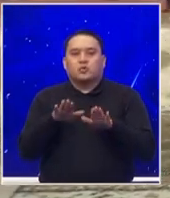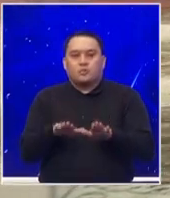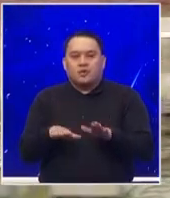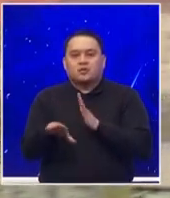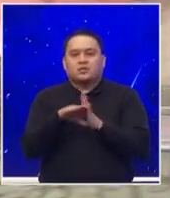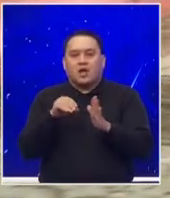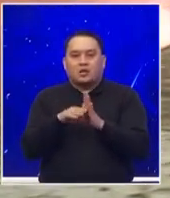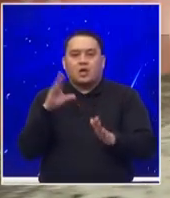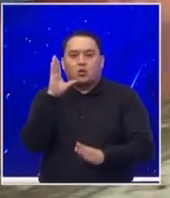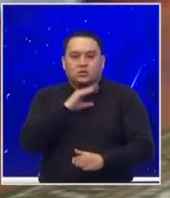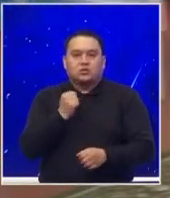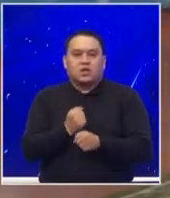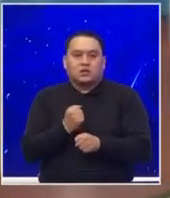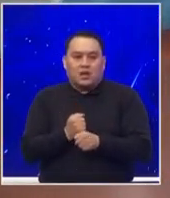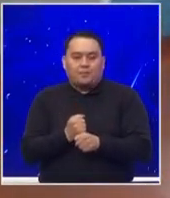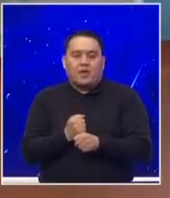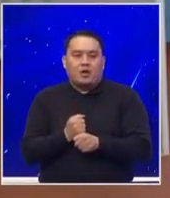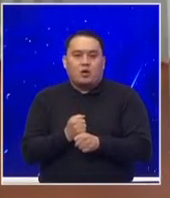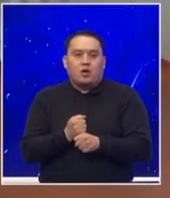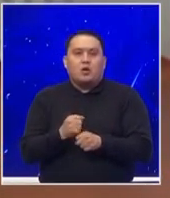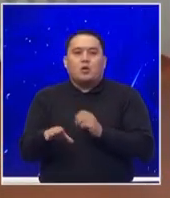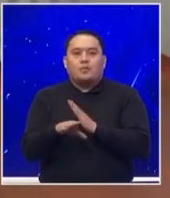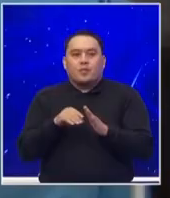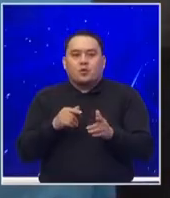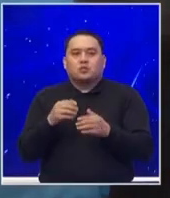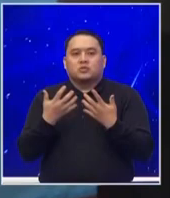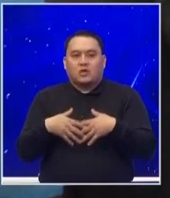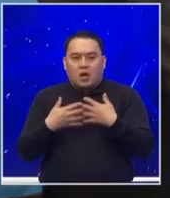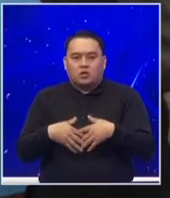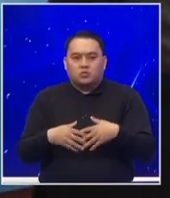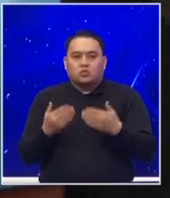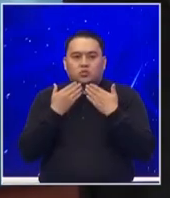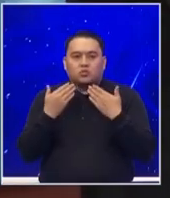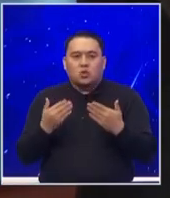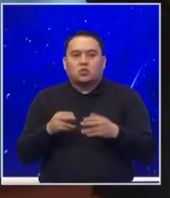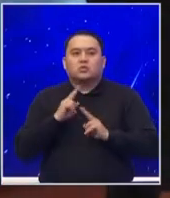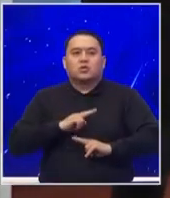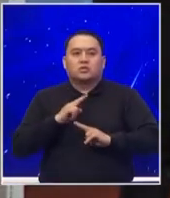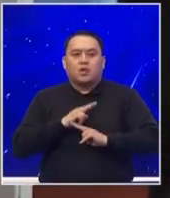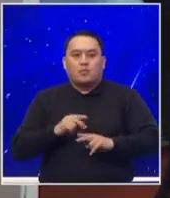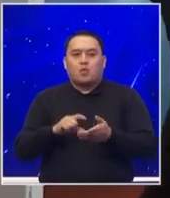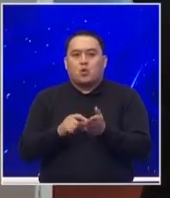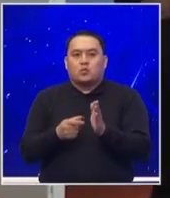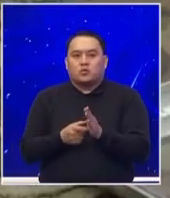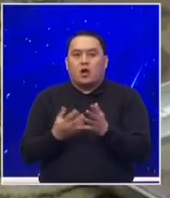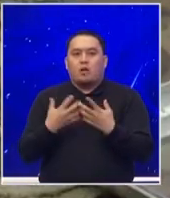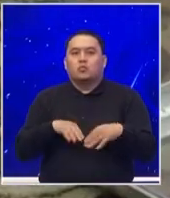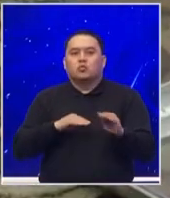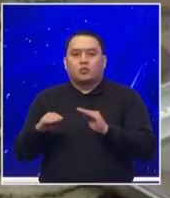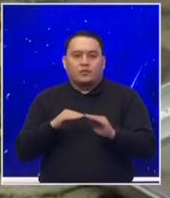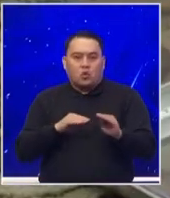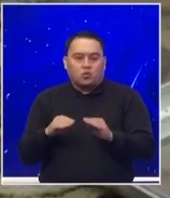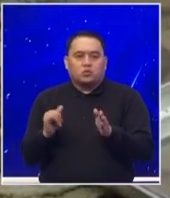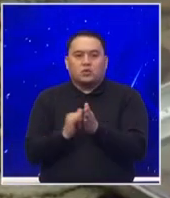өз таңдауын жасайды. Мұндағы мамандар қазір бюллетендерді санап, соңғы әзірліктерін жасап жатыр. Бөлімшедегі қажетті құралдарды